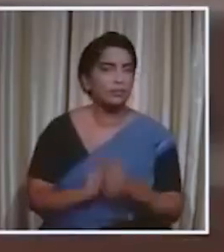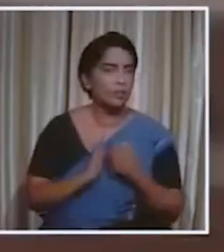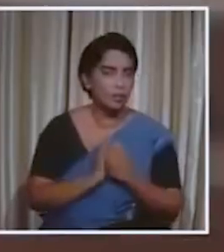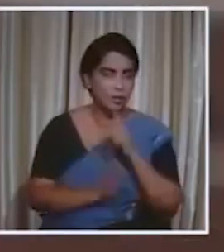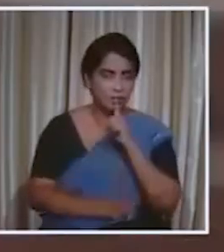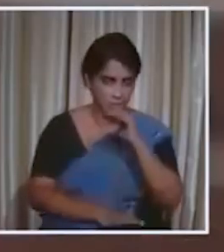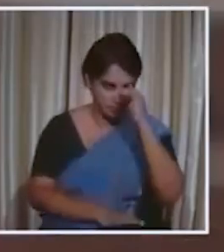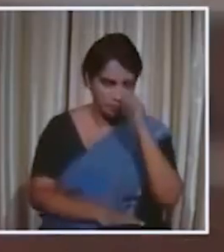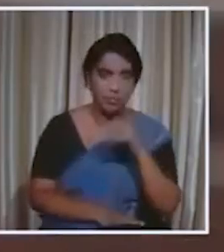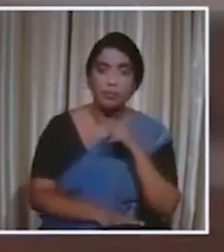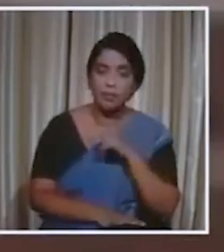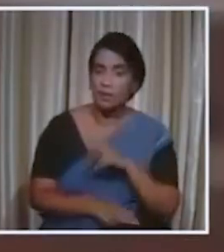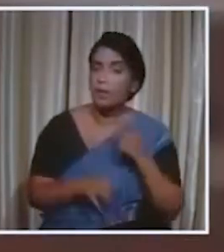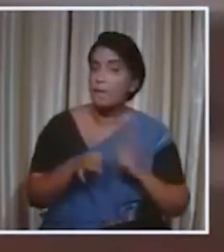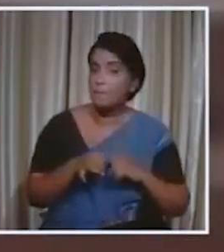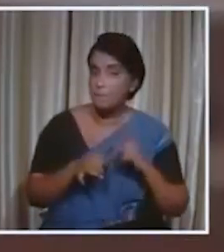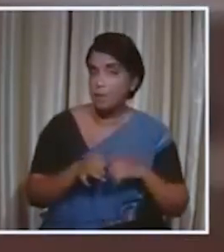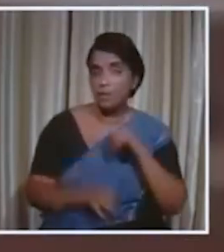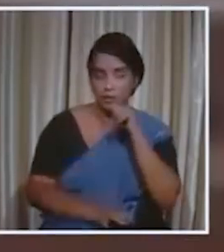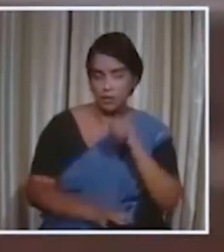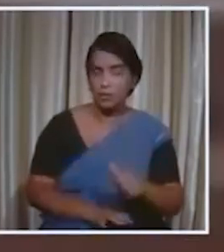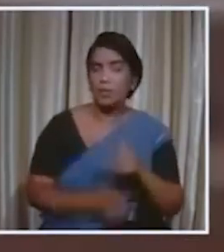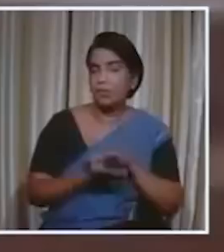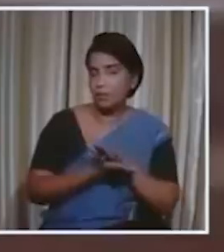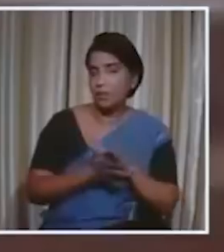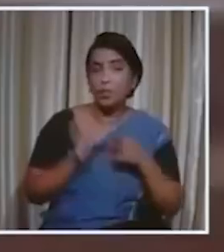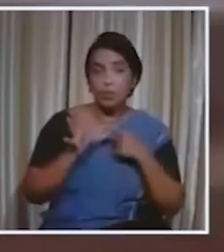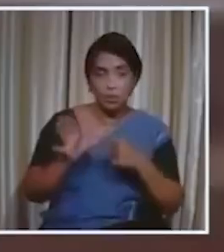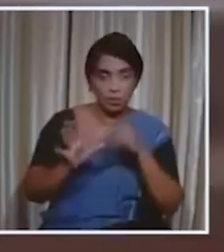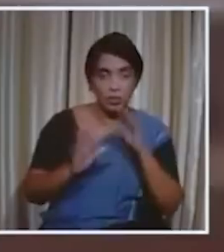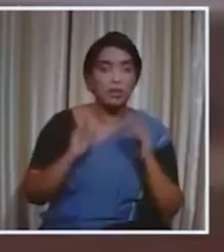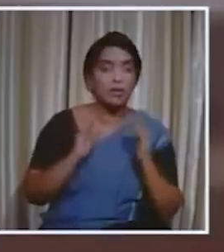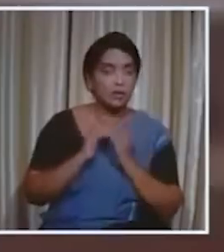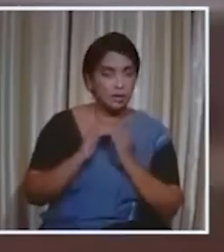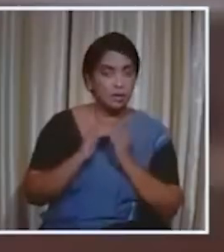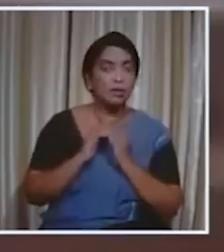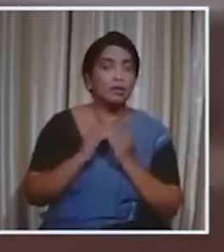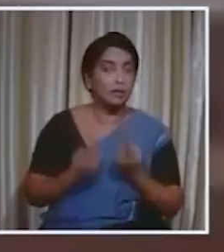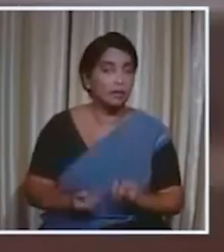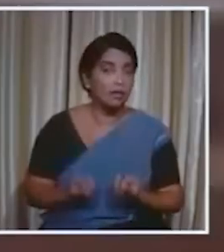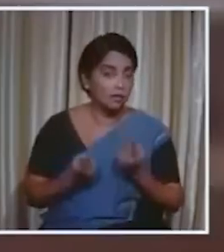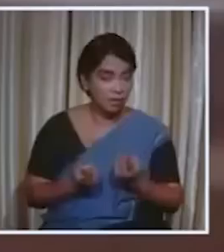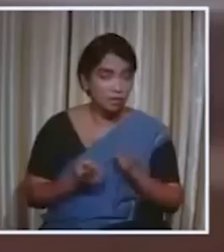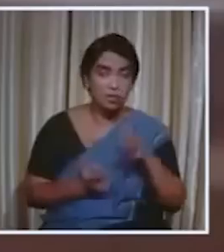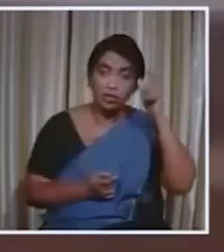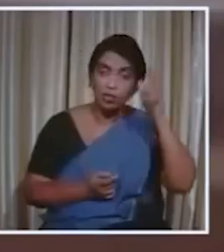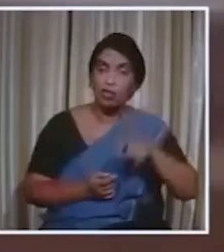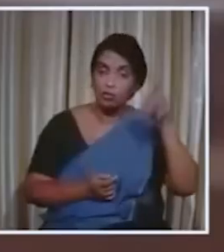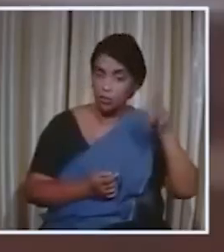கதாநாயகத்துமணி, மே பிரச்சனை பகதிலுவ பிடித்துக்கு தீல தீயணுமா நிவாச அவசியத்தால் சைத்த புட்களே